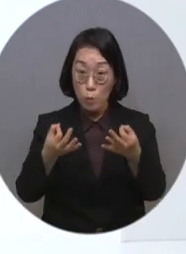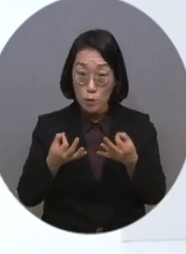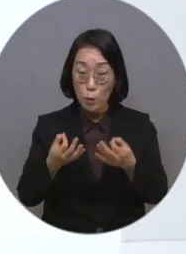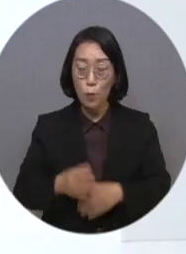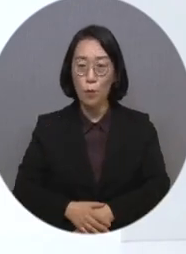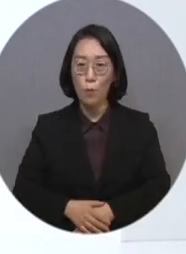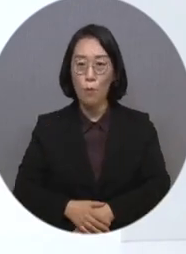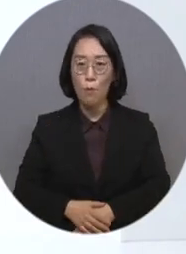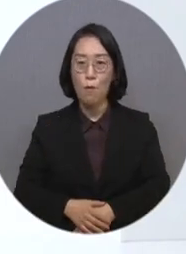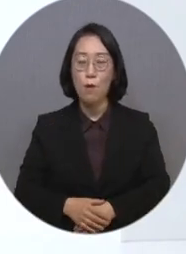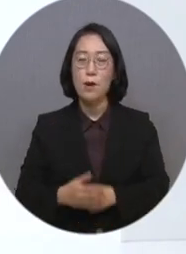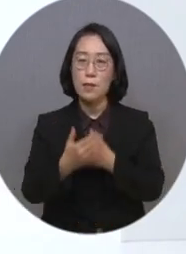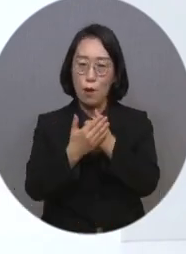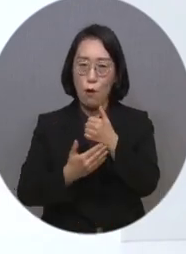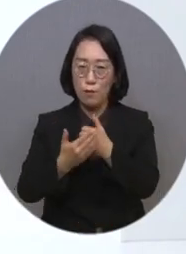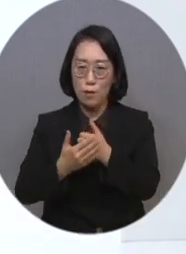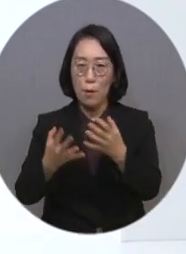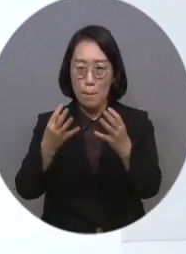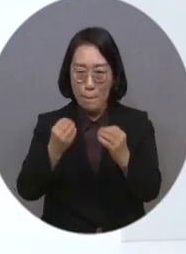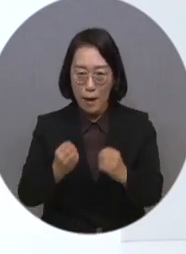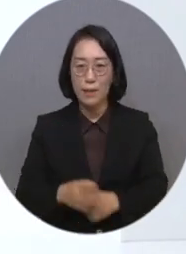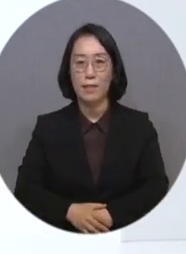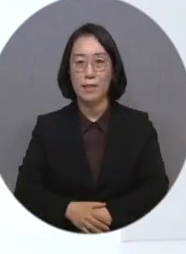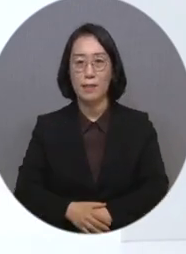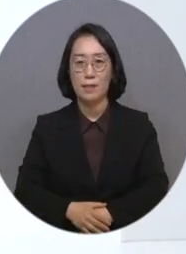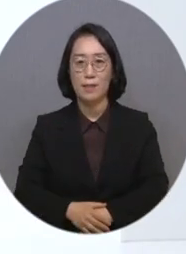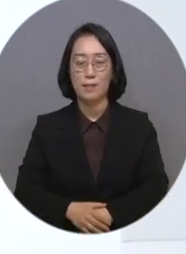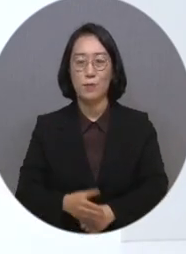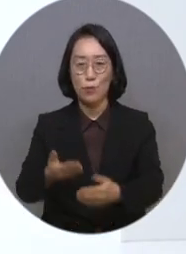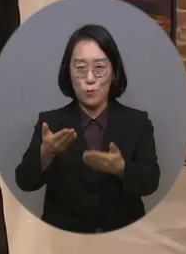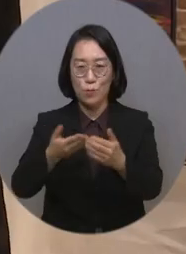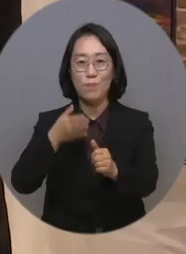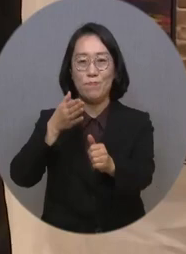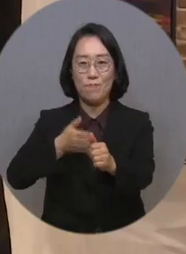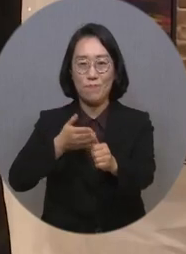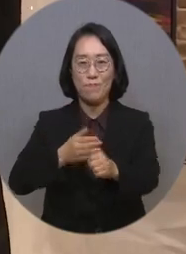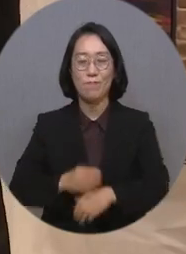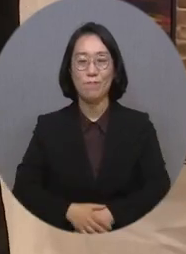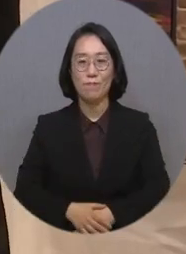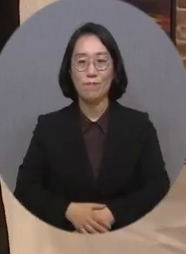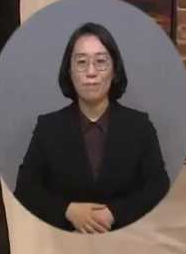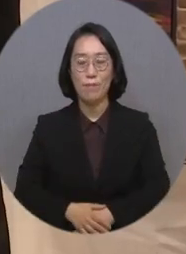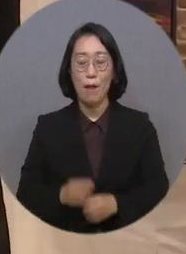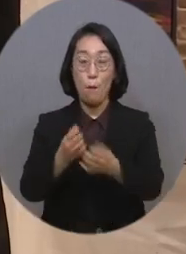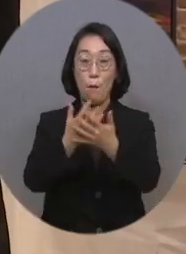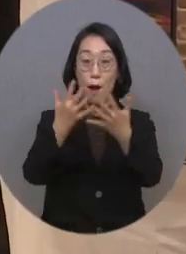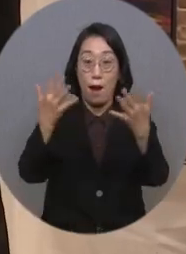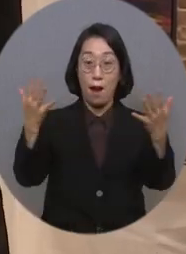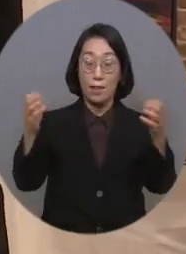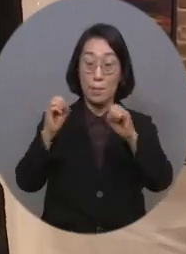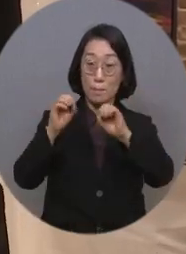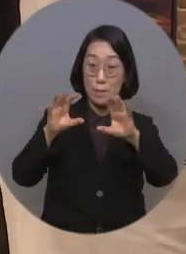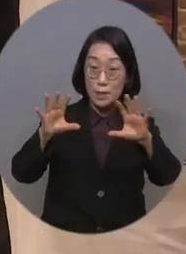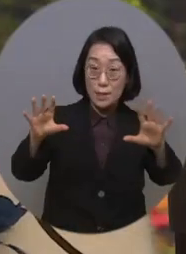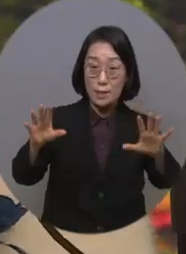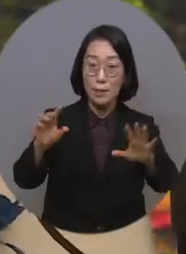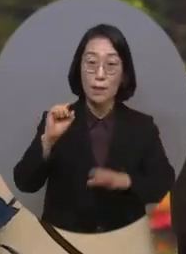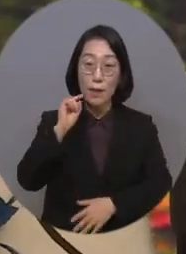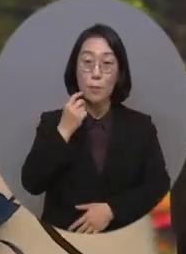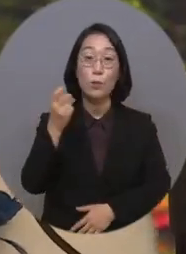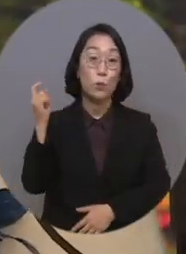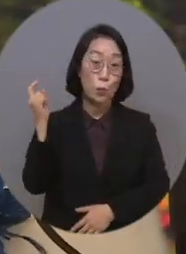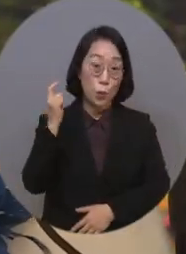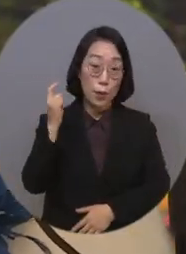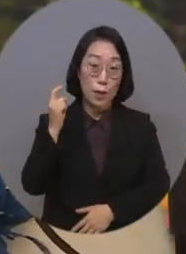마음으로 많이 응원을 해주셨으면 좋겠습니다. 주위를 환하게 빛내는 아름다운 소리,